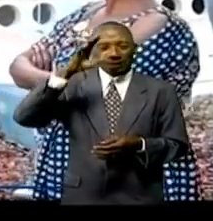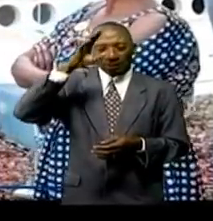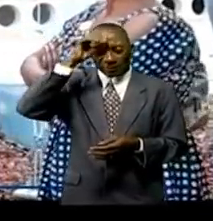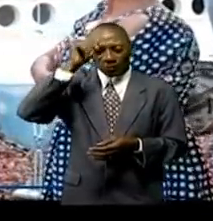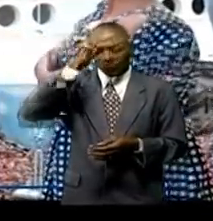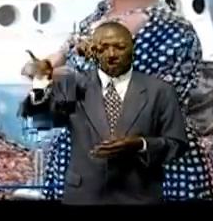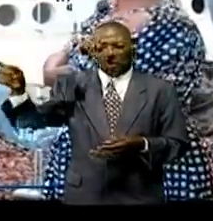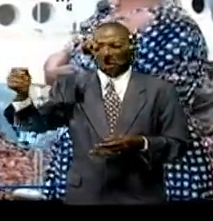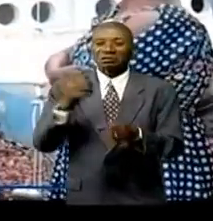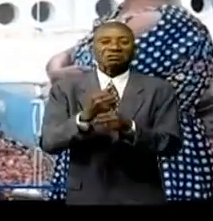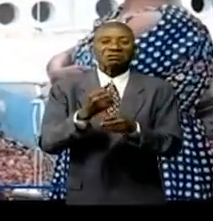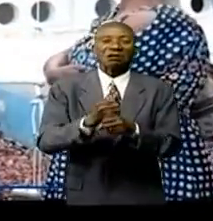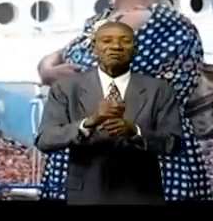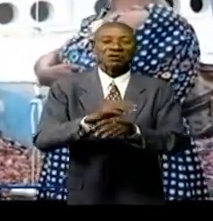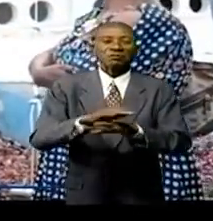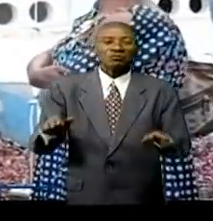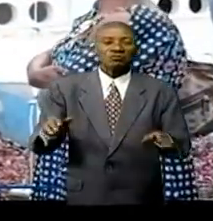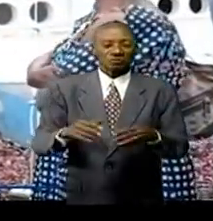la population,